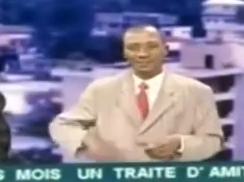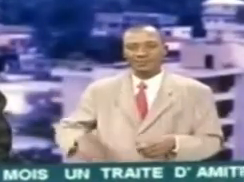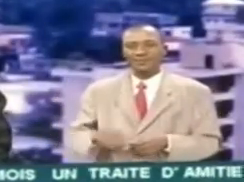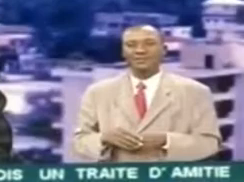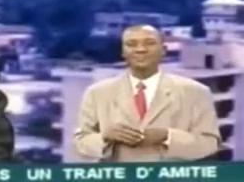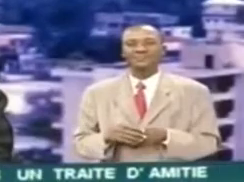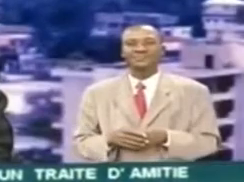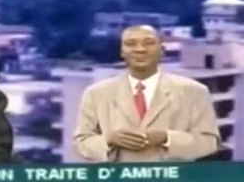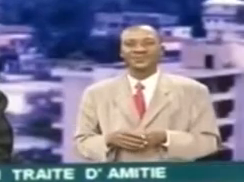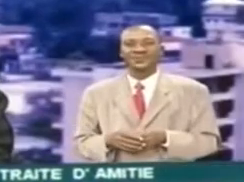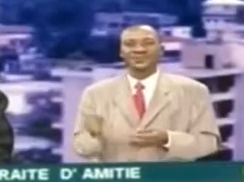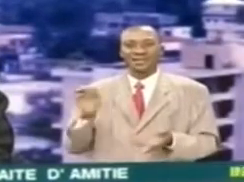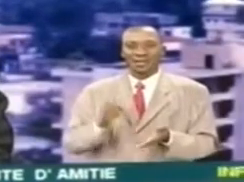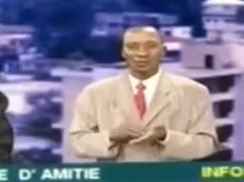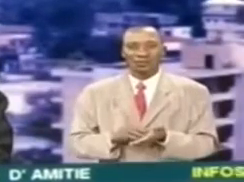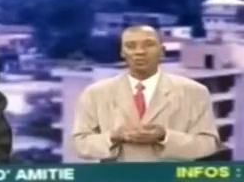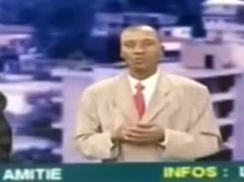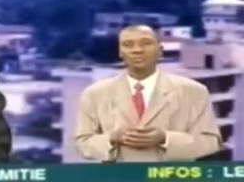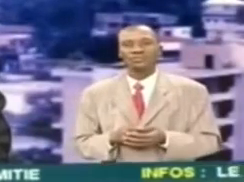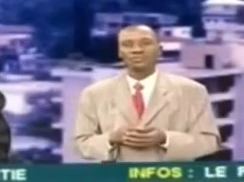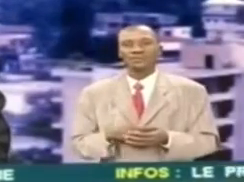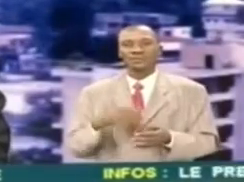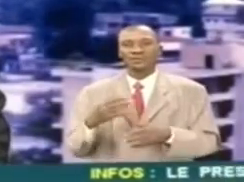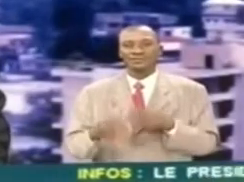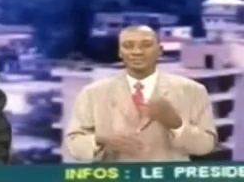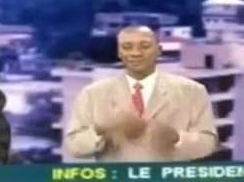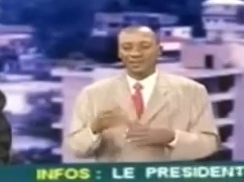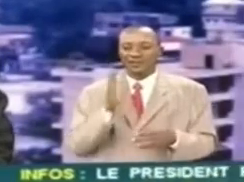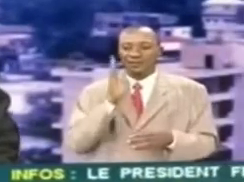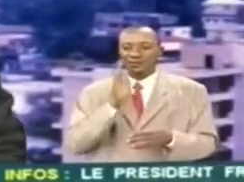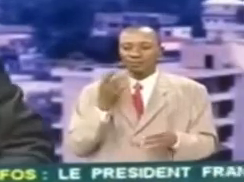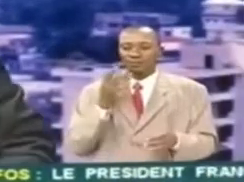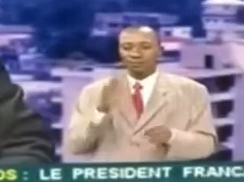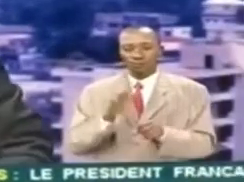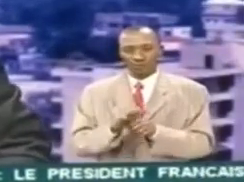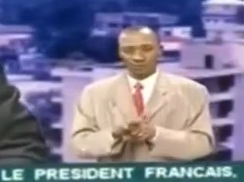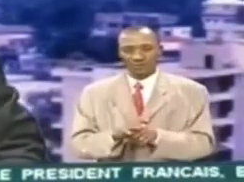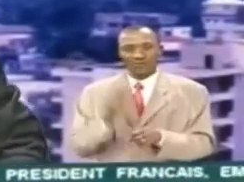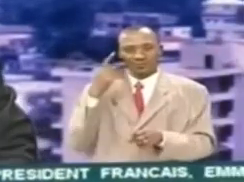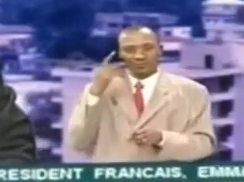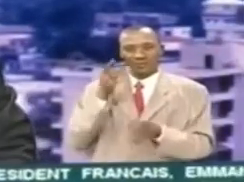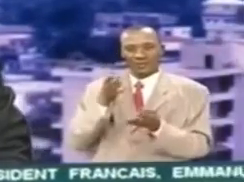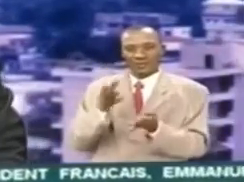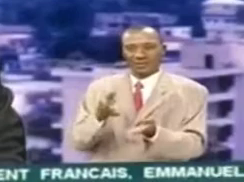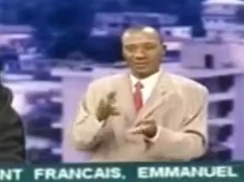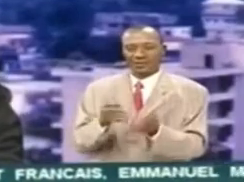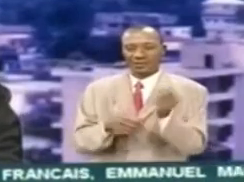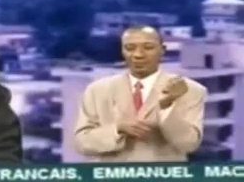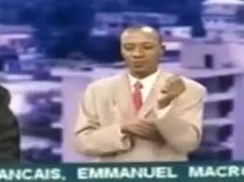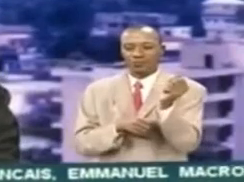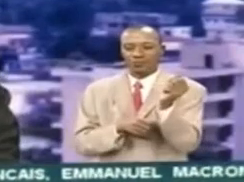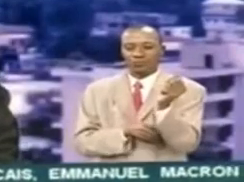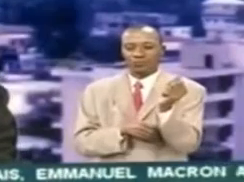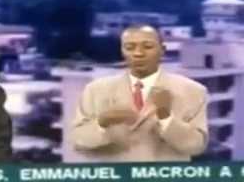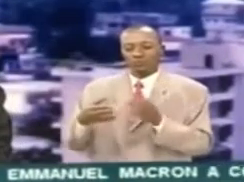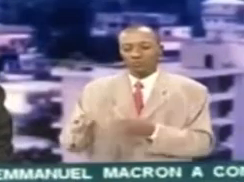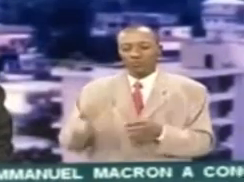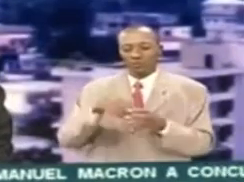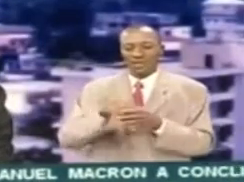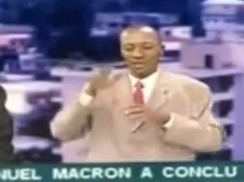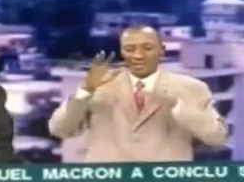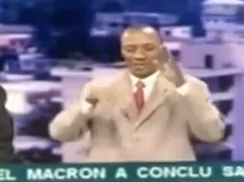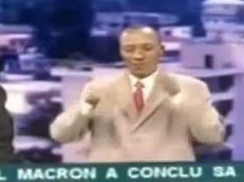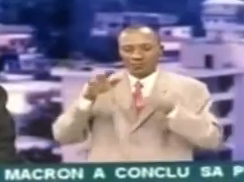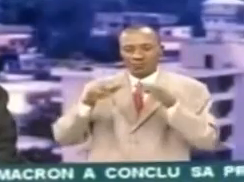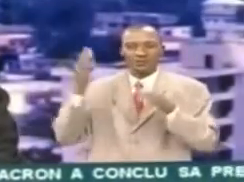de plus de tenir à sa promesse envers les sinistrés victimes de la dernière pluie diluvienne qui s'est